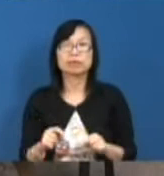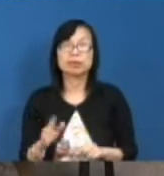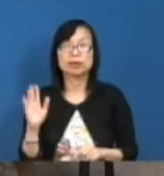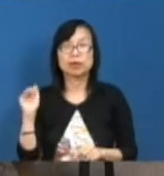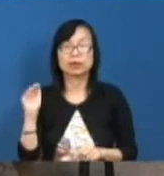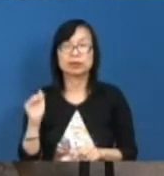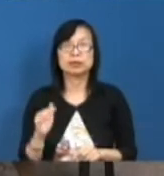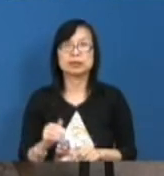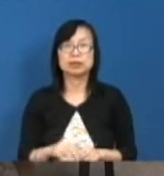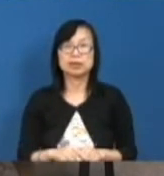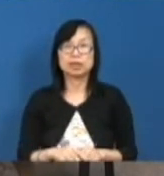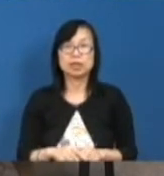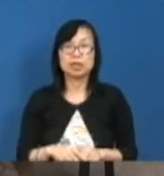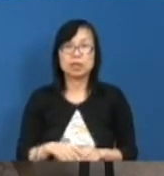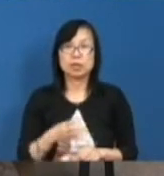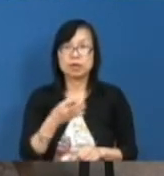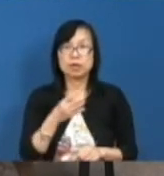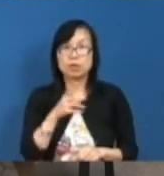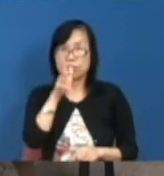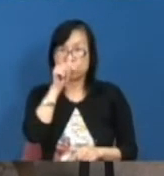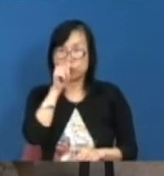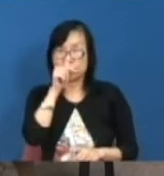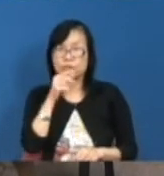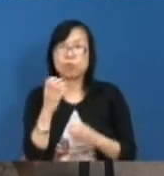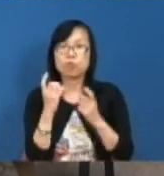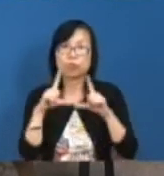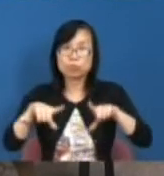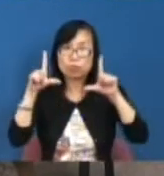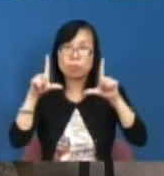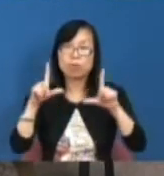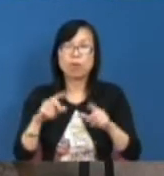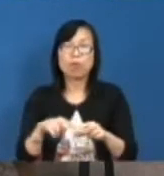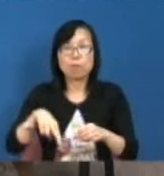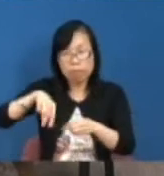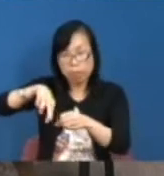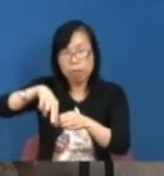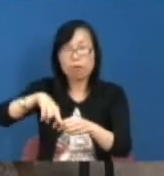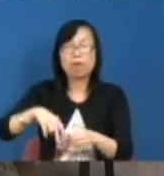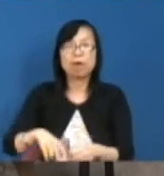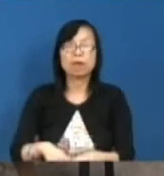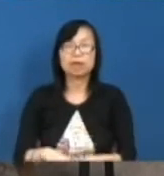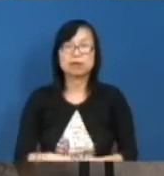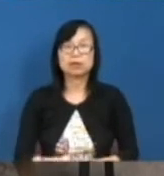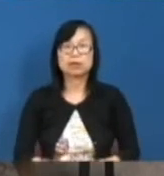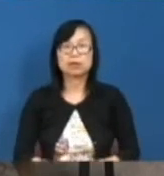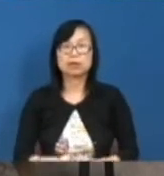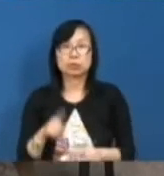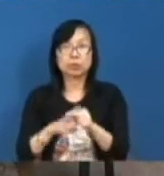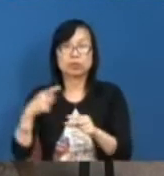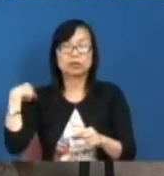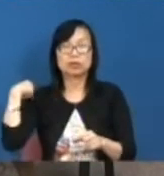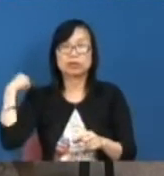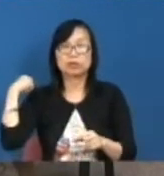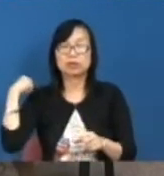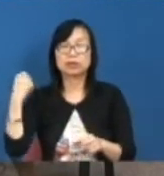以將？蘇東坡發生之前的東歐和蘇聯的局勢跟現在比，只是講這件事，共產黨